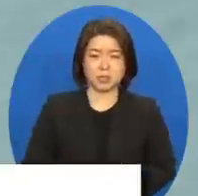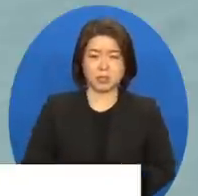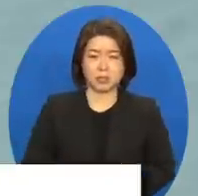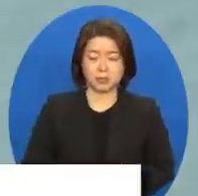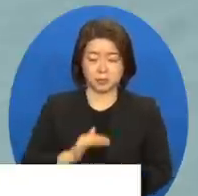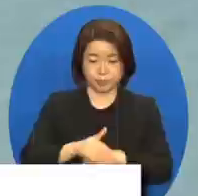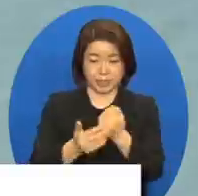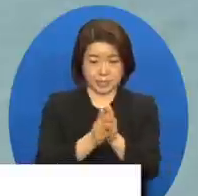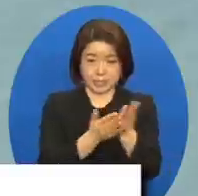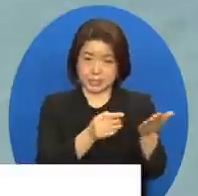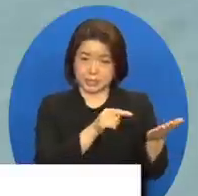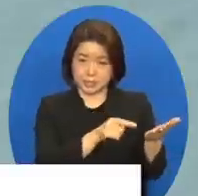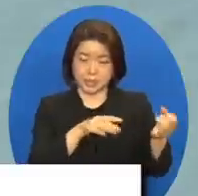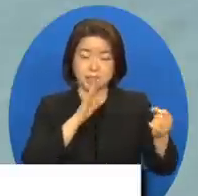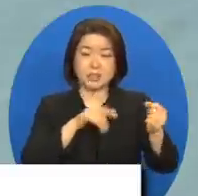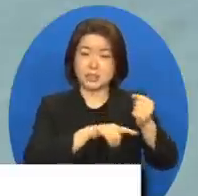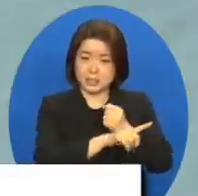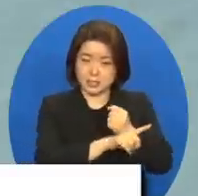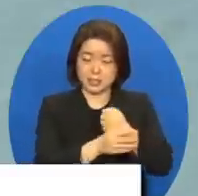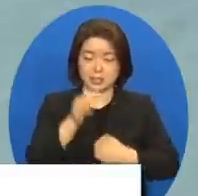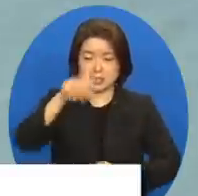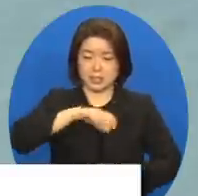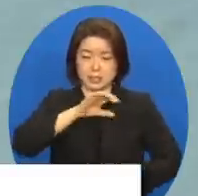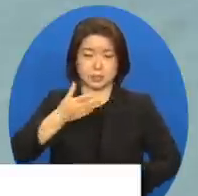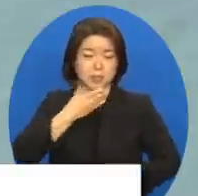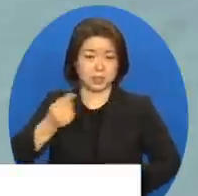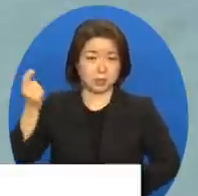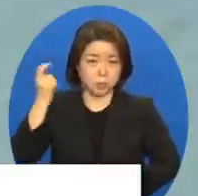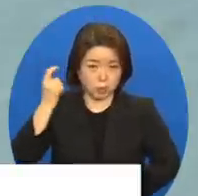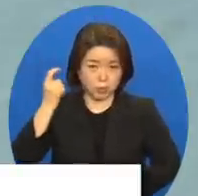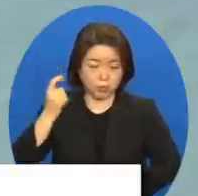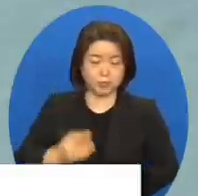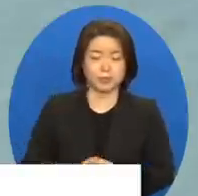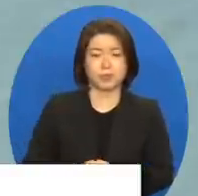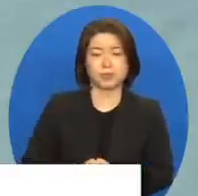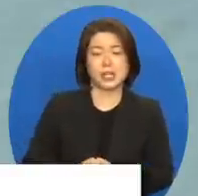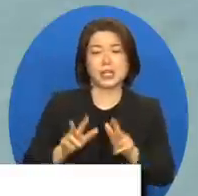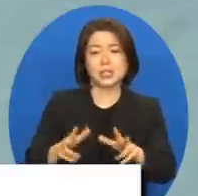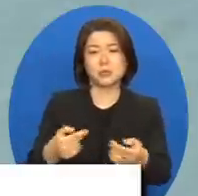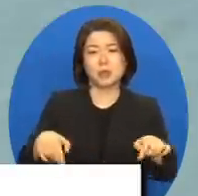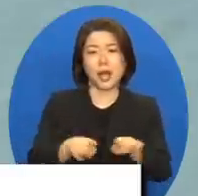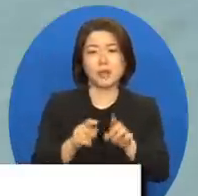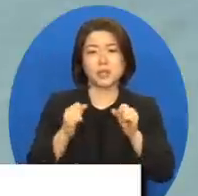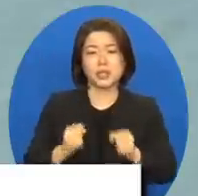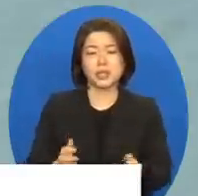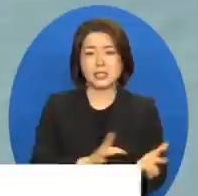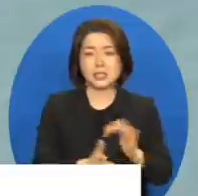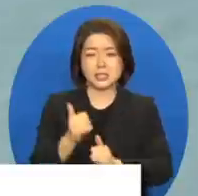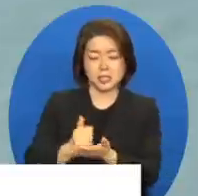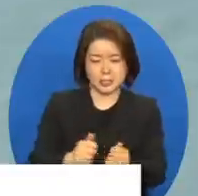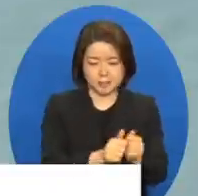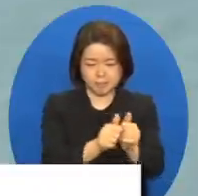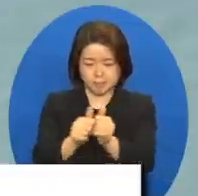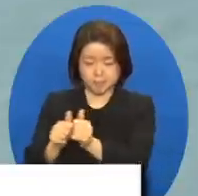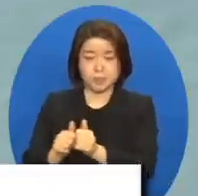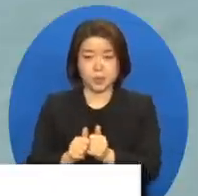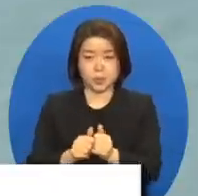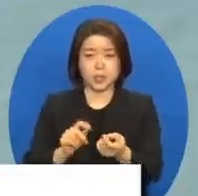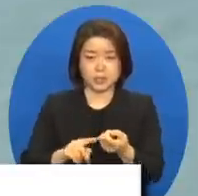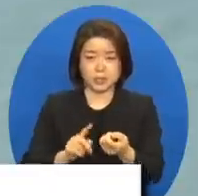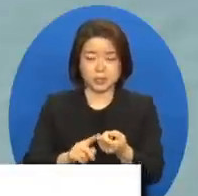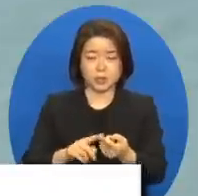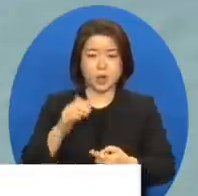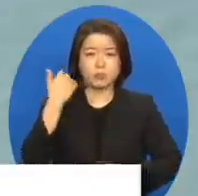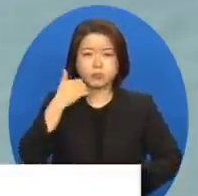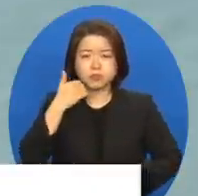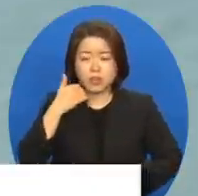성경이 말하는 진리, 십자가의 복음, 지금도 함께 계시는 예수님과의 친밀한 동행을 누가